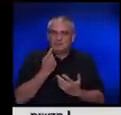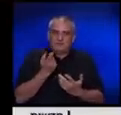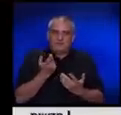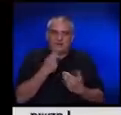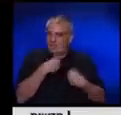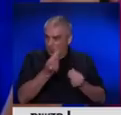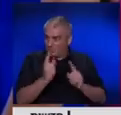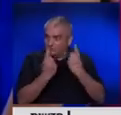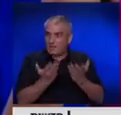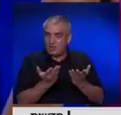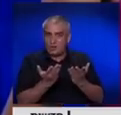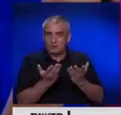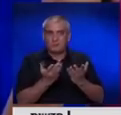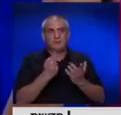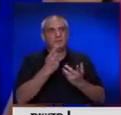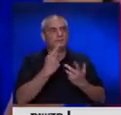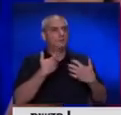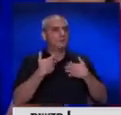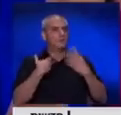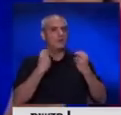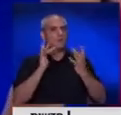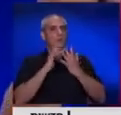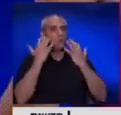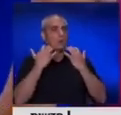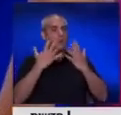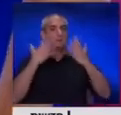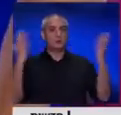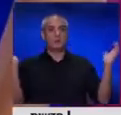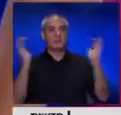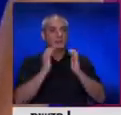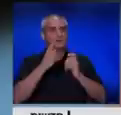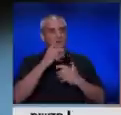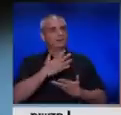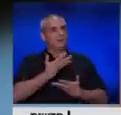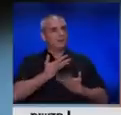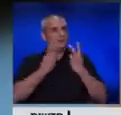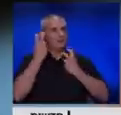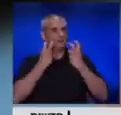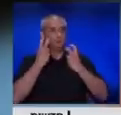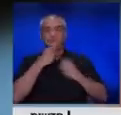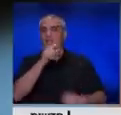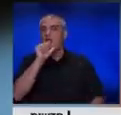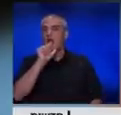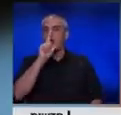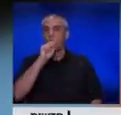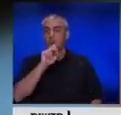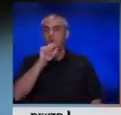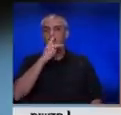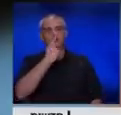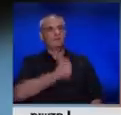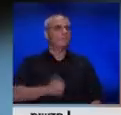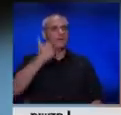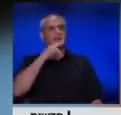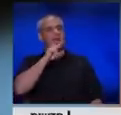ומתפרקת, ואתה רואה חברה במשבר. ואתה מתאר לזה לקרות. כשאתה מופיע הרבה מול קהלים גדולים, קטנים, אתה צובר איזשהו ניסיון. וזה אלון אופיר, מבחירי